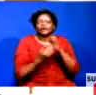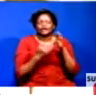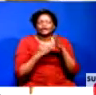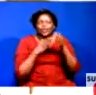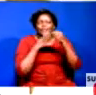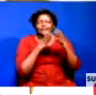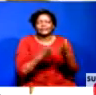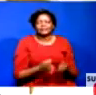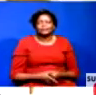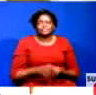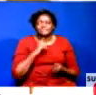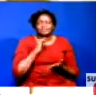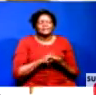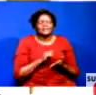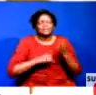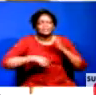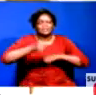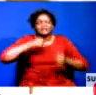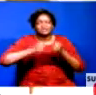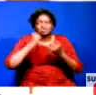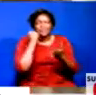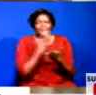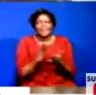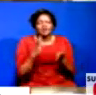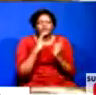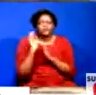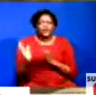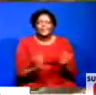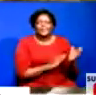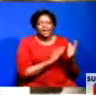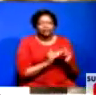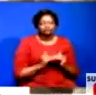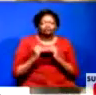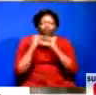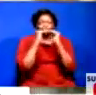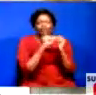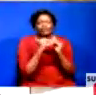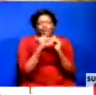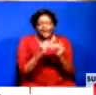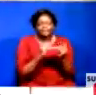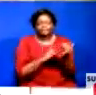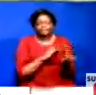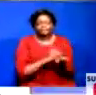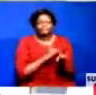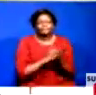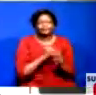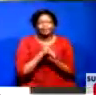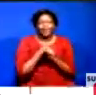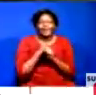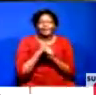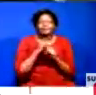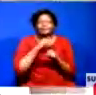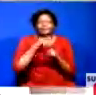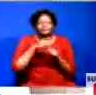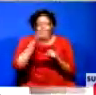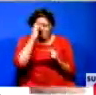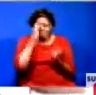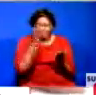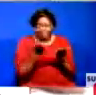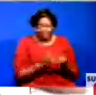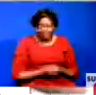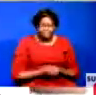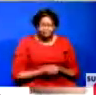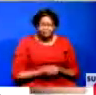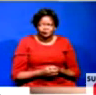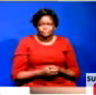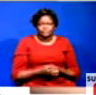Koome amesema hatua hiyo ni sehemu ya mpango wa usawazishaji nguvu kazi katika huduma ya taifa ya polisi. Yule